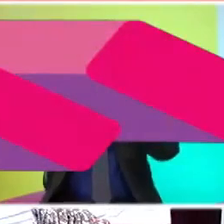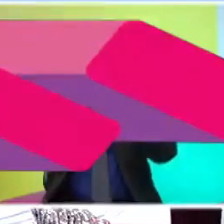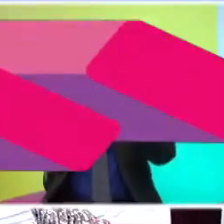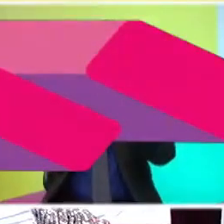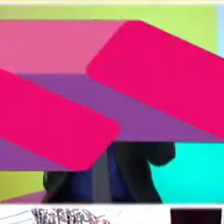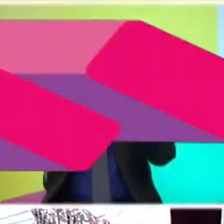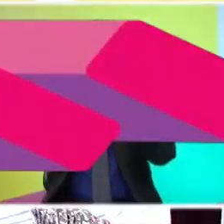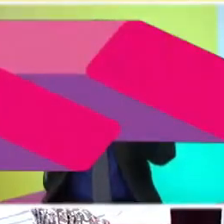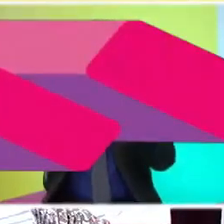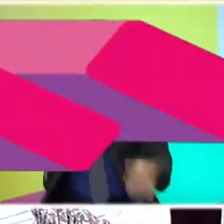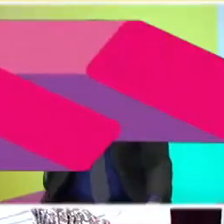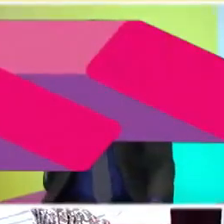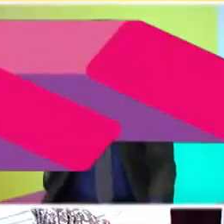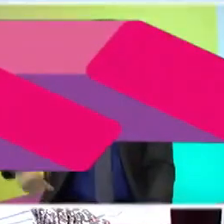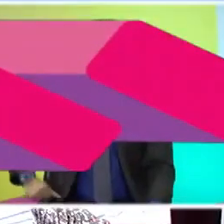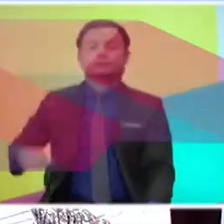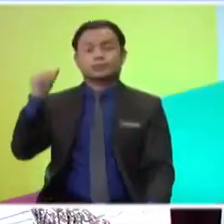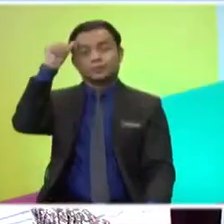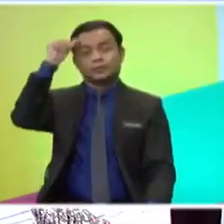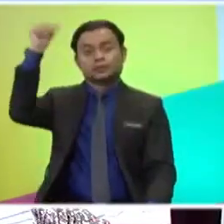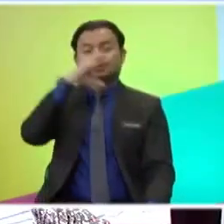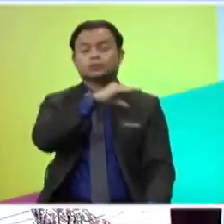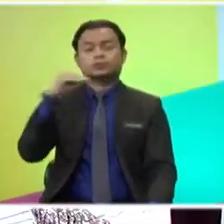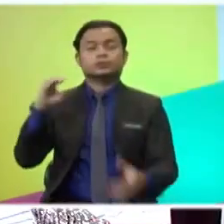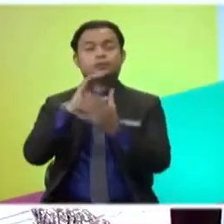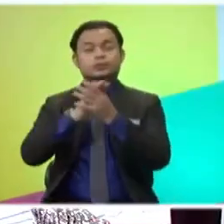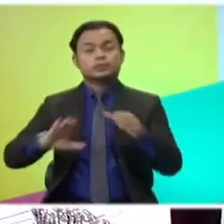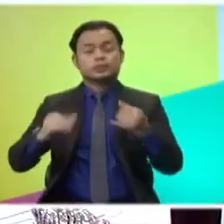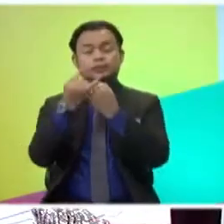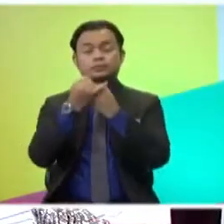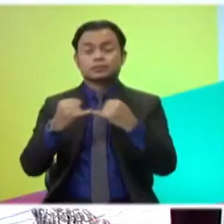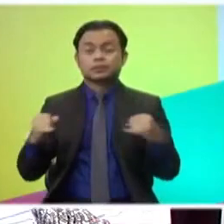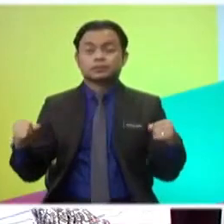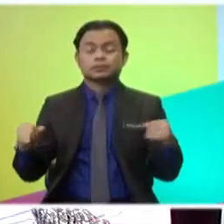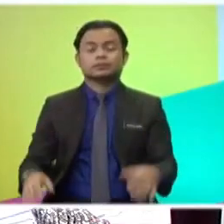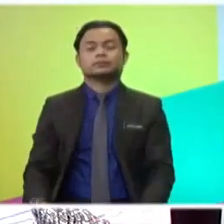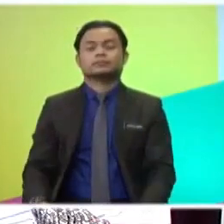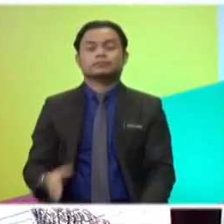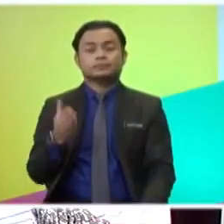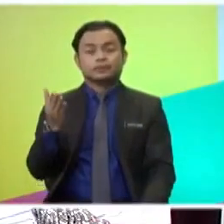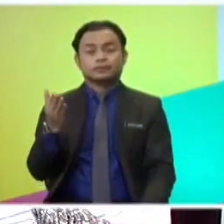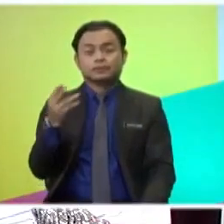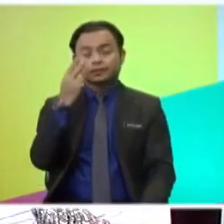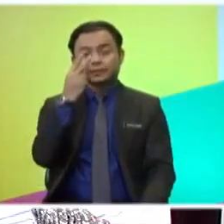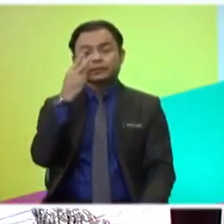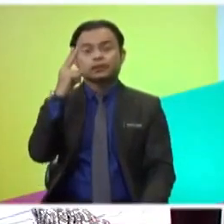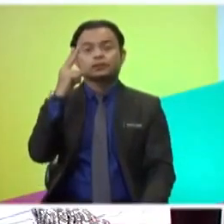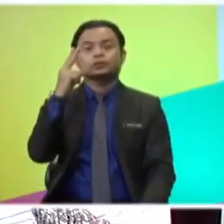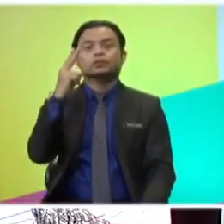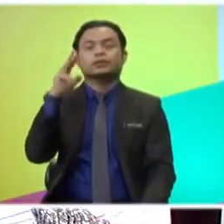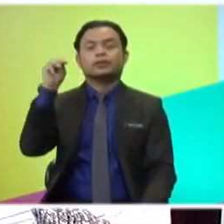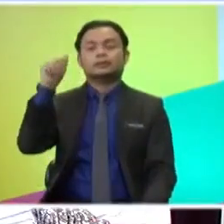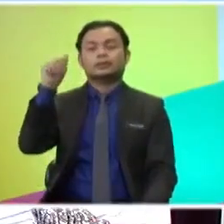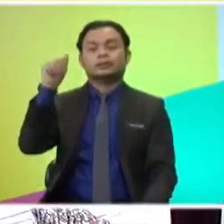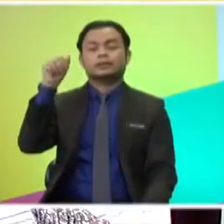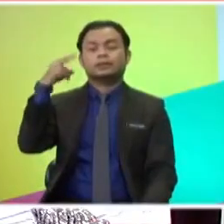sebagai Ketua Negara. Assalamualaikum dan salam sejahtera. Anda sedang menonton siaran langsung Mahir Didik TV KPM. Jika sebentar tadi anda